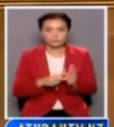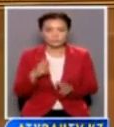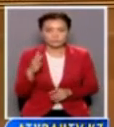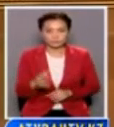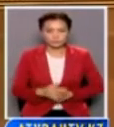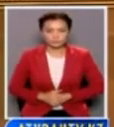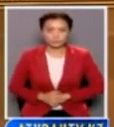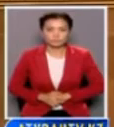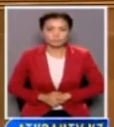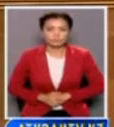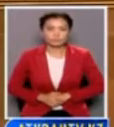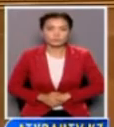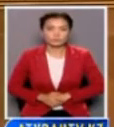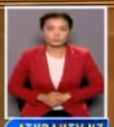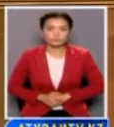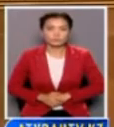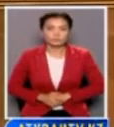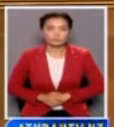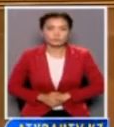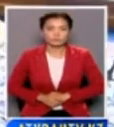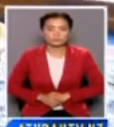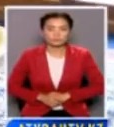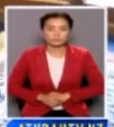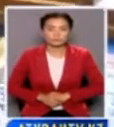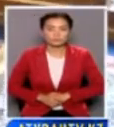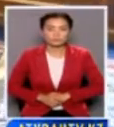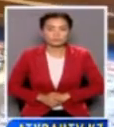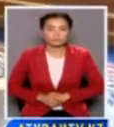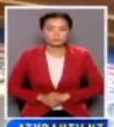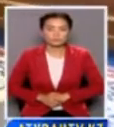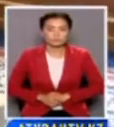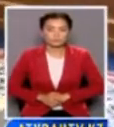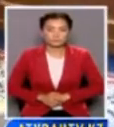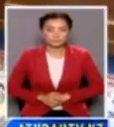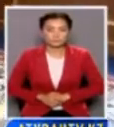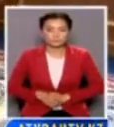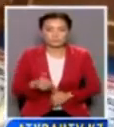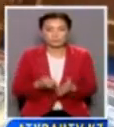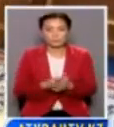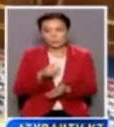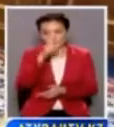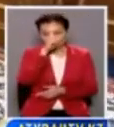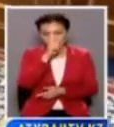жоспарланды. Тиісті жұмыстар қазір жүріп жатыр. Ол жергілікті бюджеттен. Жылдың аяғына дейін